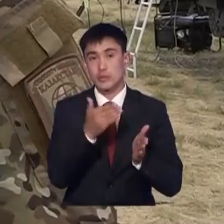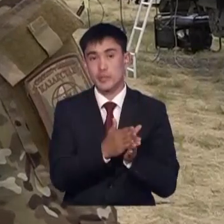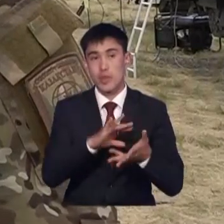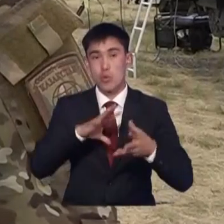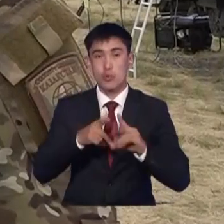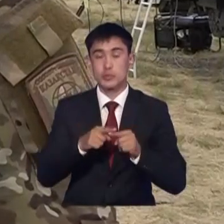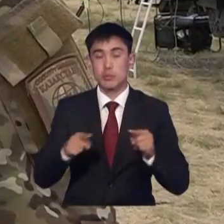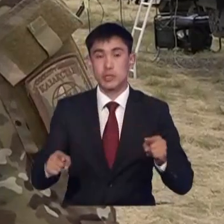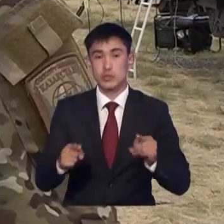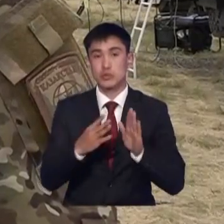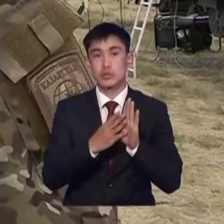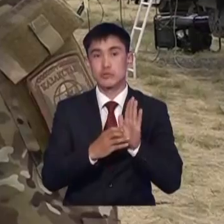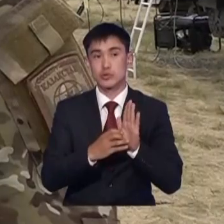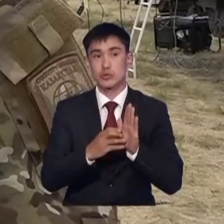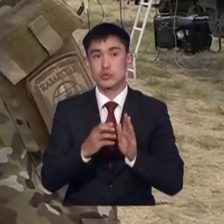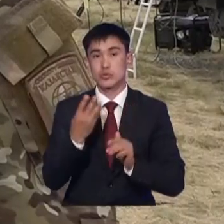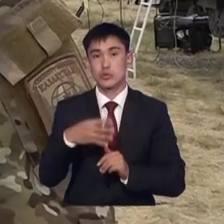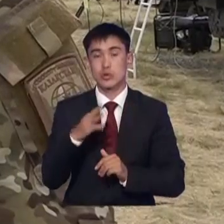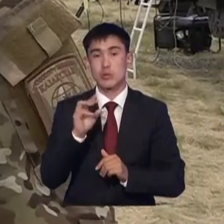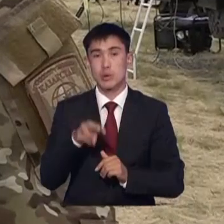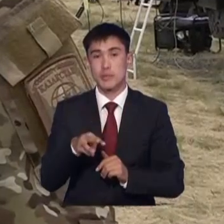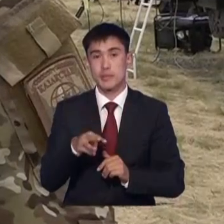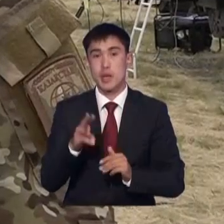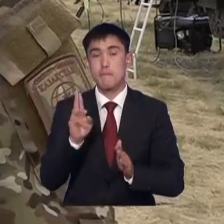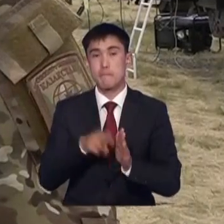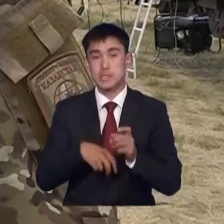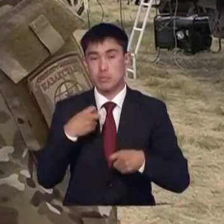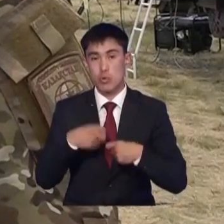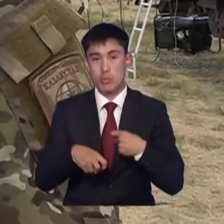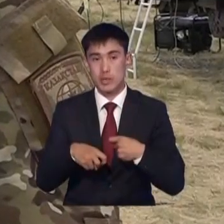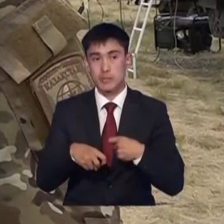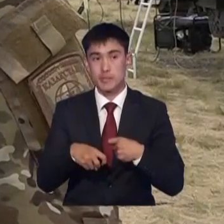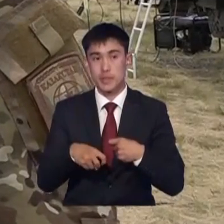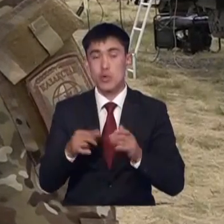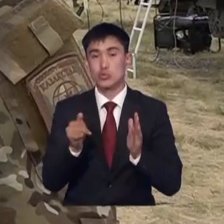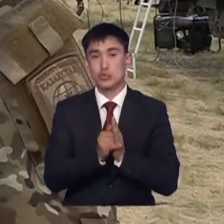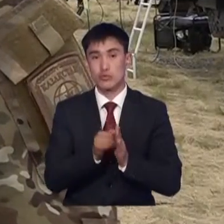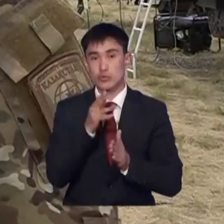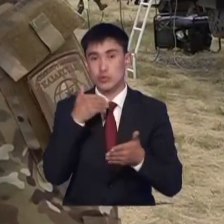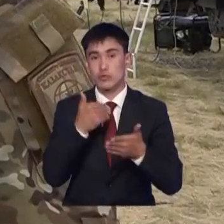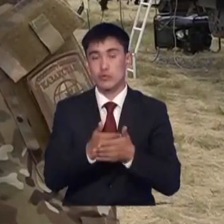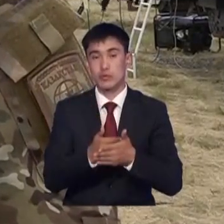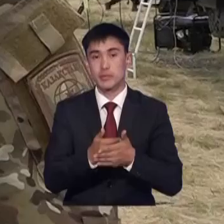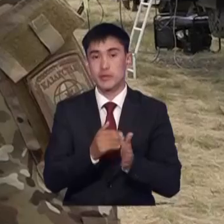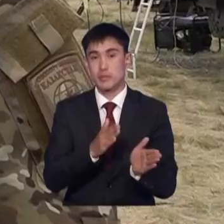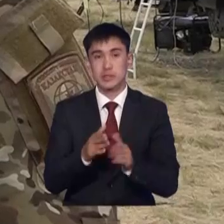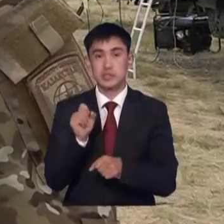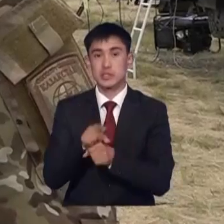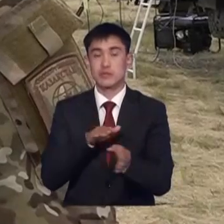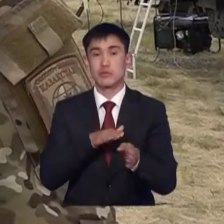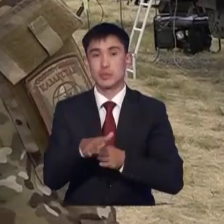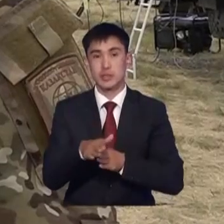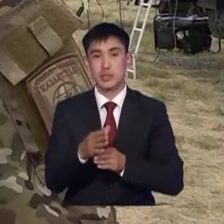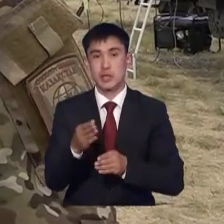общая протяжённость 940 км без поломок ещё раз говорю в установленные сроки все поставлены задачи